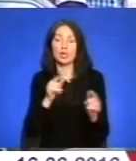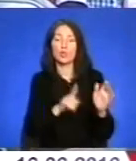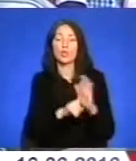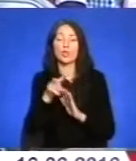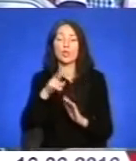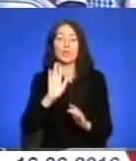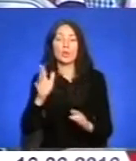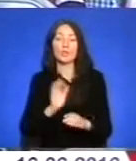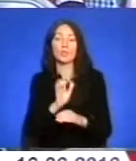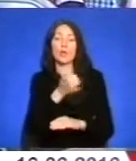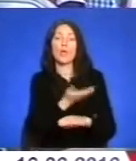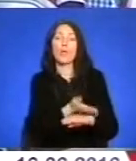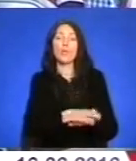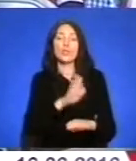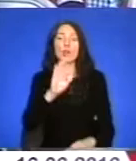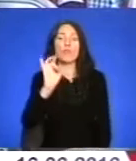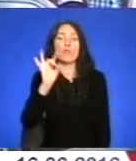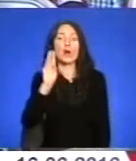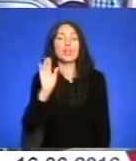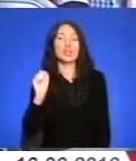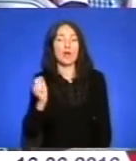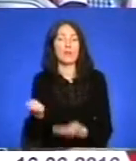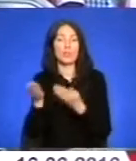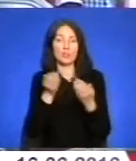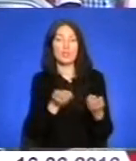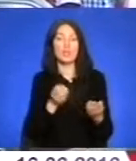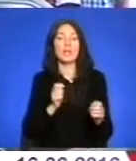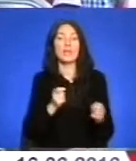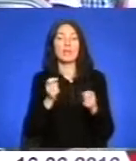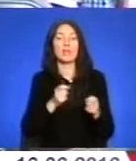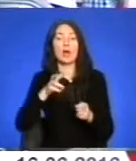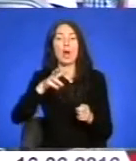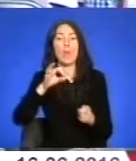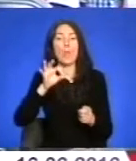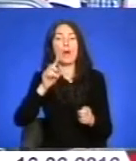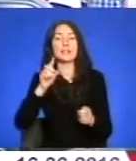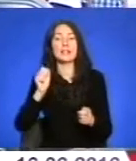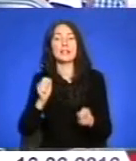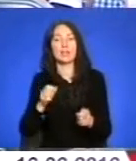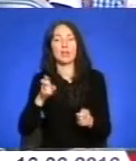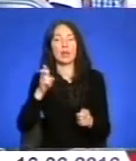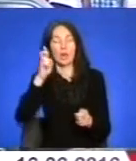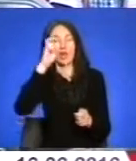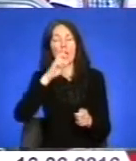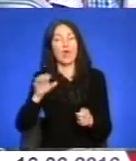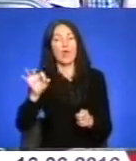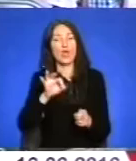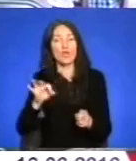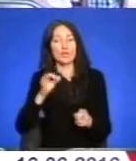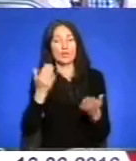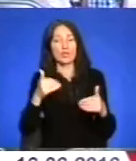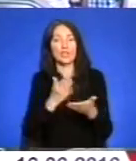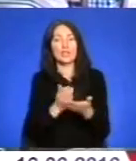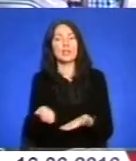відправка в Польщу, Варшаву на запрошення керівника Мазовецького воєводства. В нас вже є запрошення в Грузію, є запрошення в Литву. Тобто